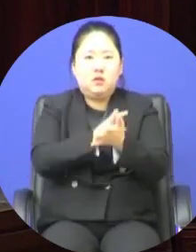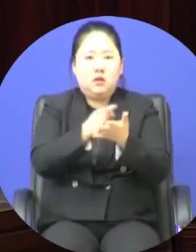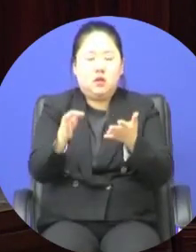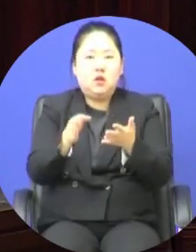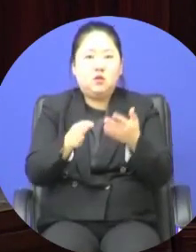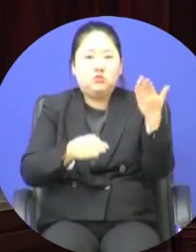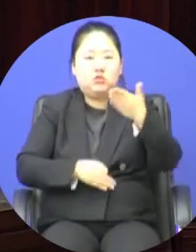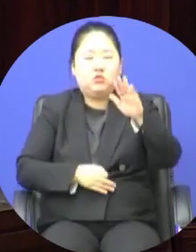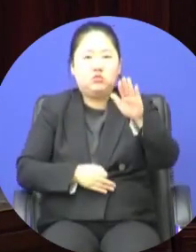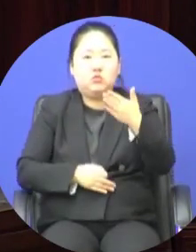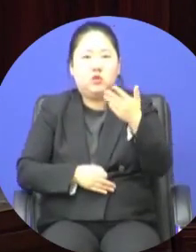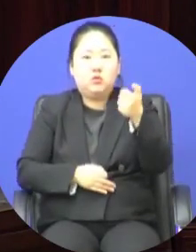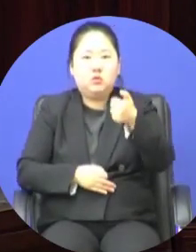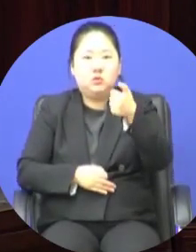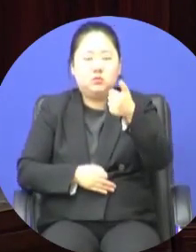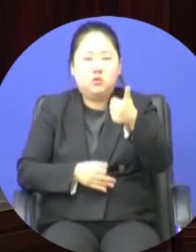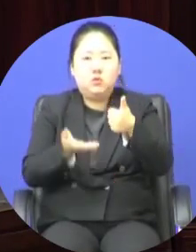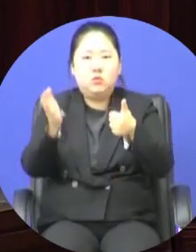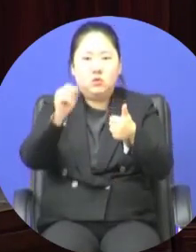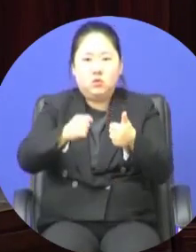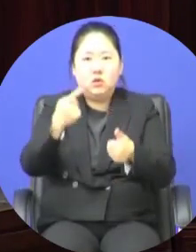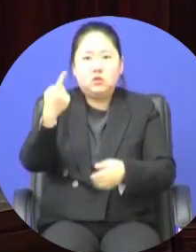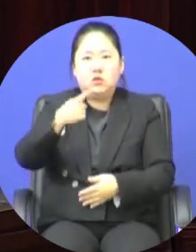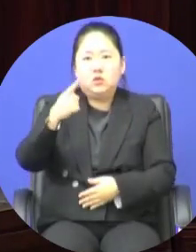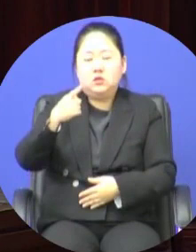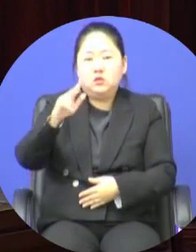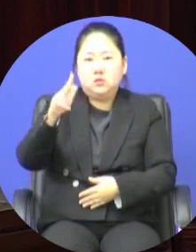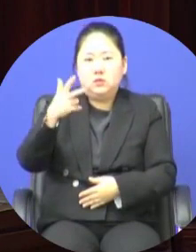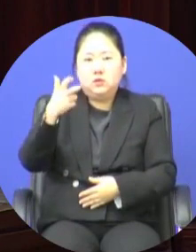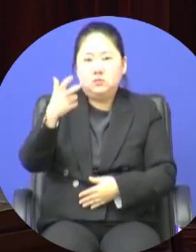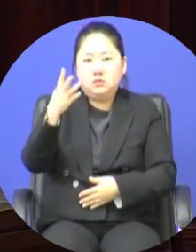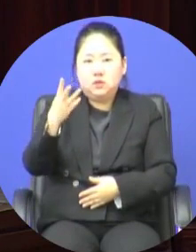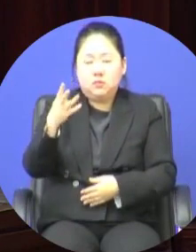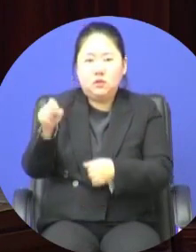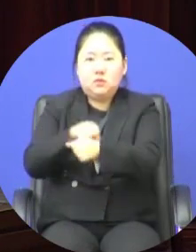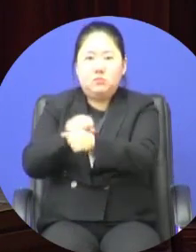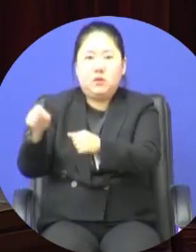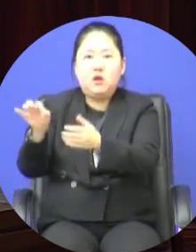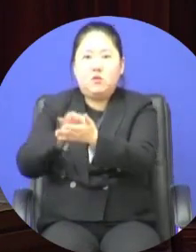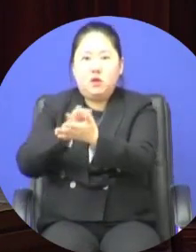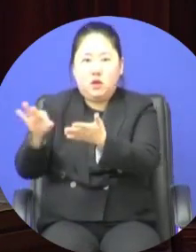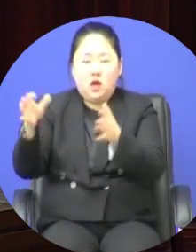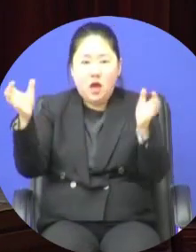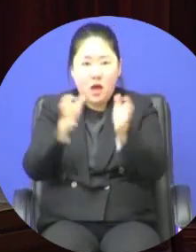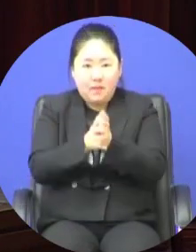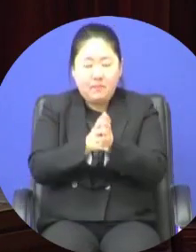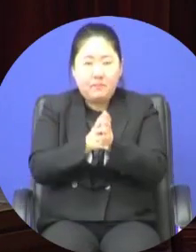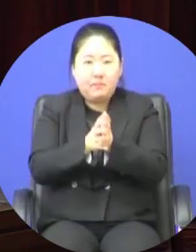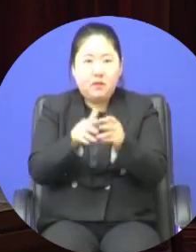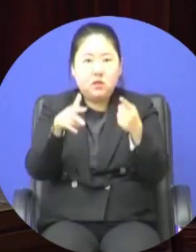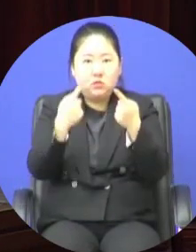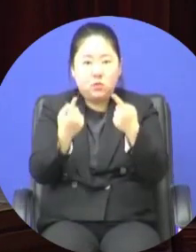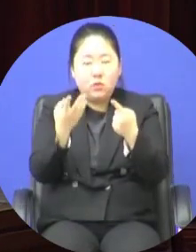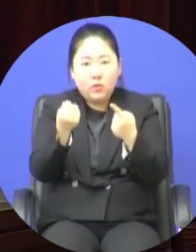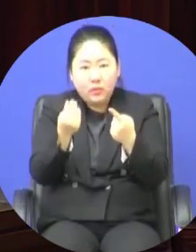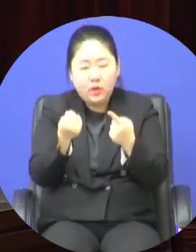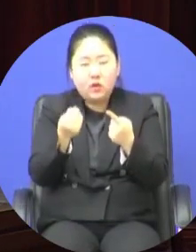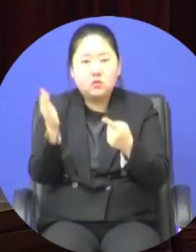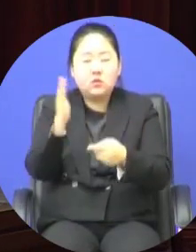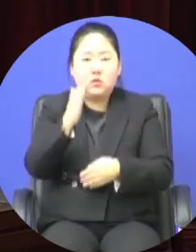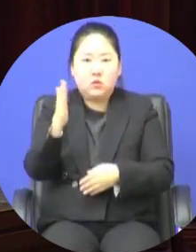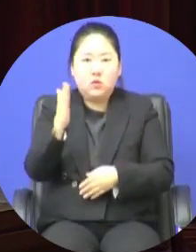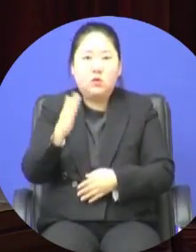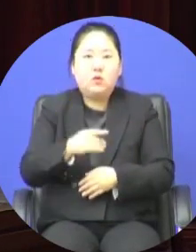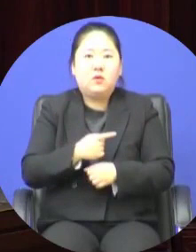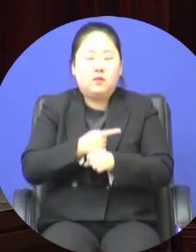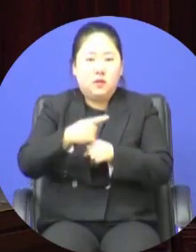9,965억 원, 특별회계 1,773억 원, 총 1조 1,738억 원의 2024년도